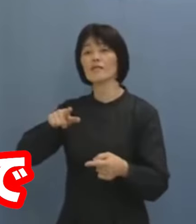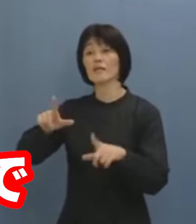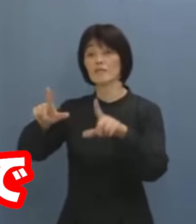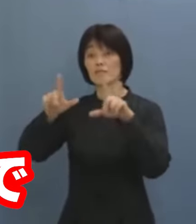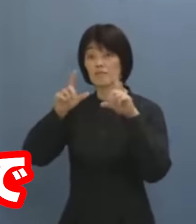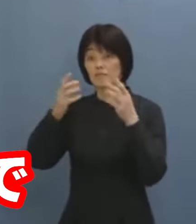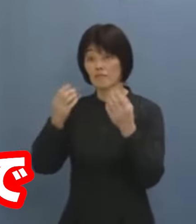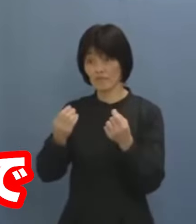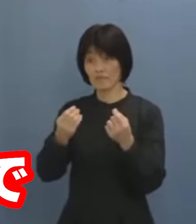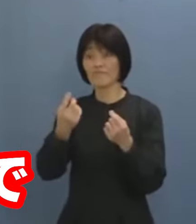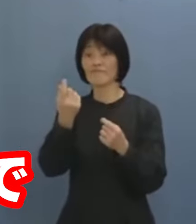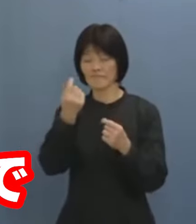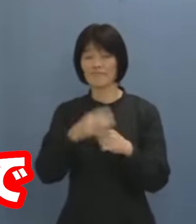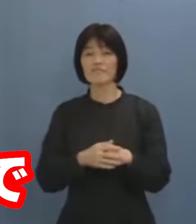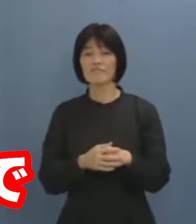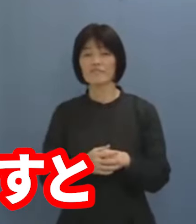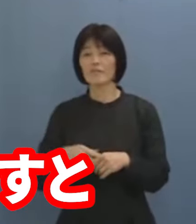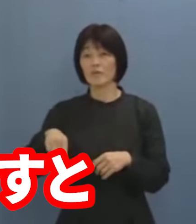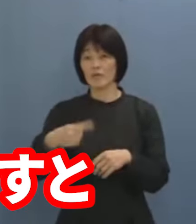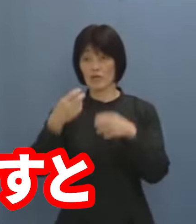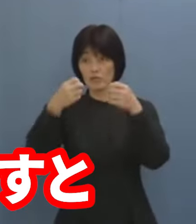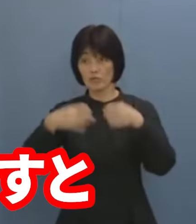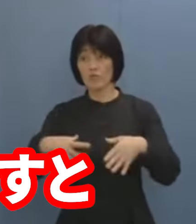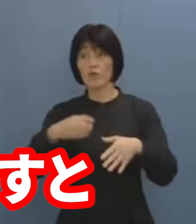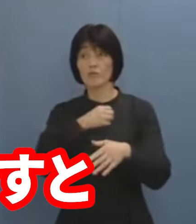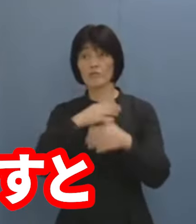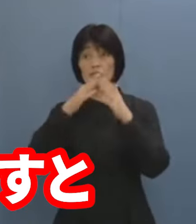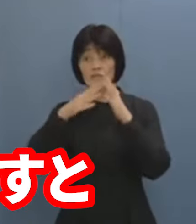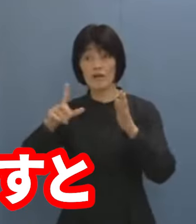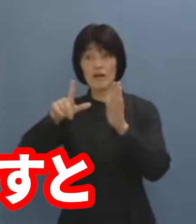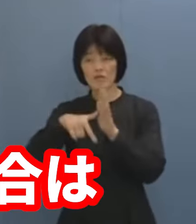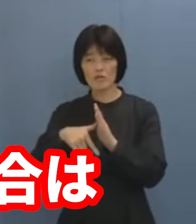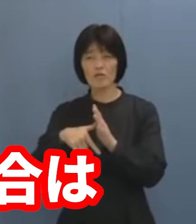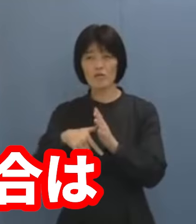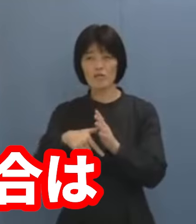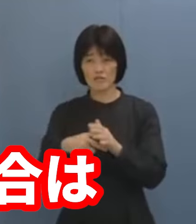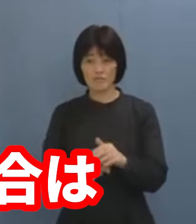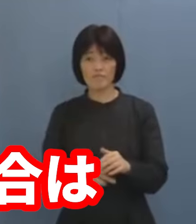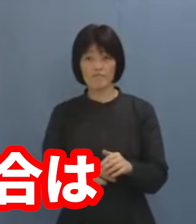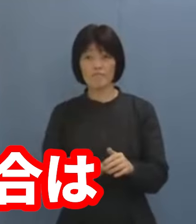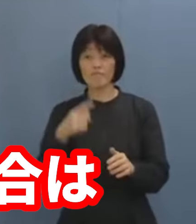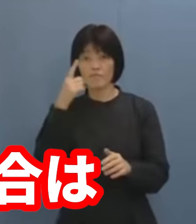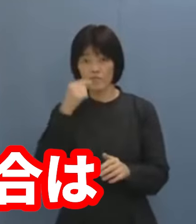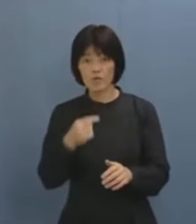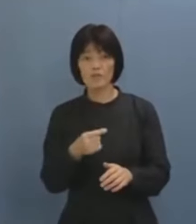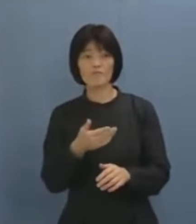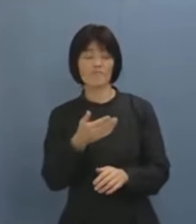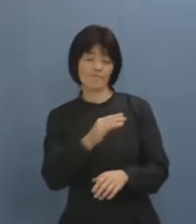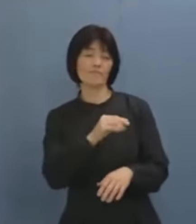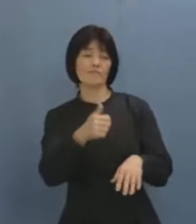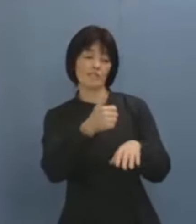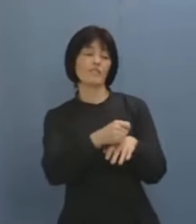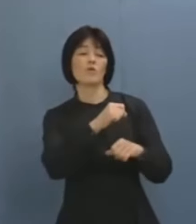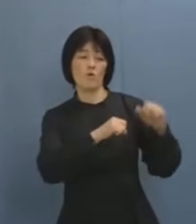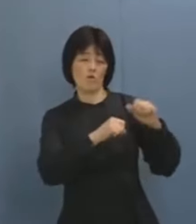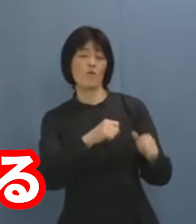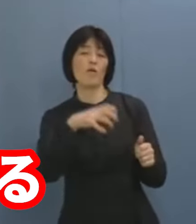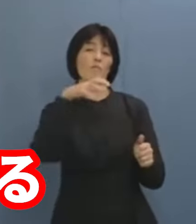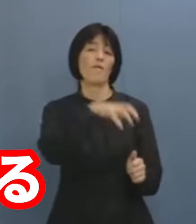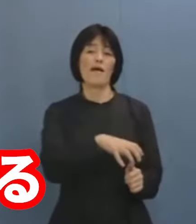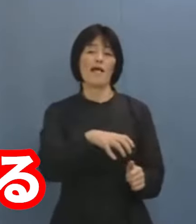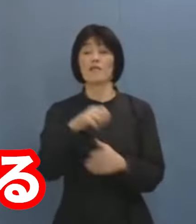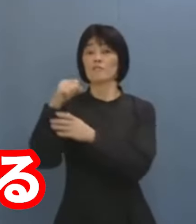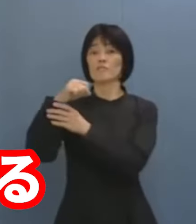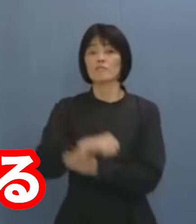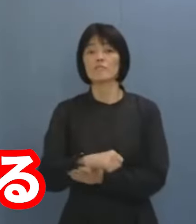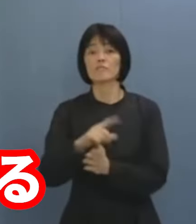、最終的にあの百条委員会で、例えばこれがパワハラですというふうに認定された場合は、知事はまあこれはパワハラであったと、その